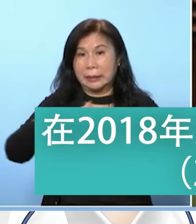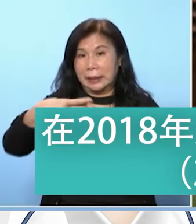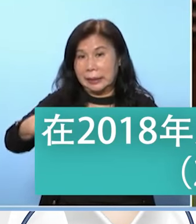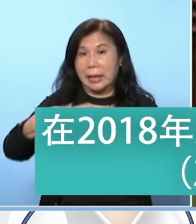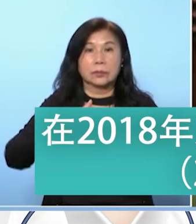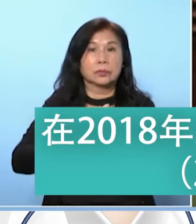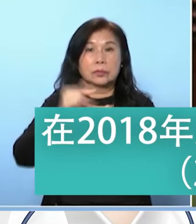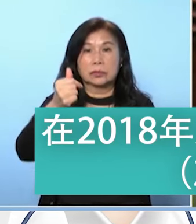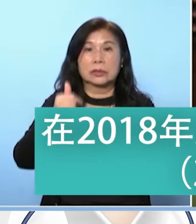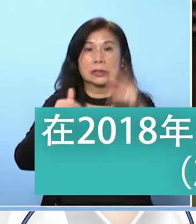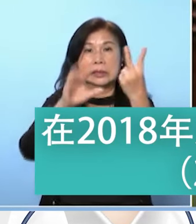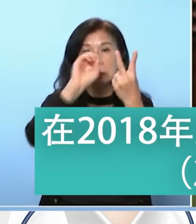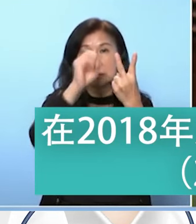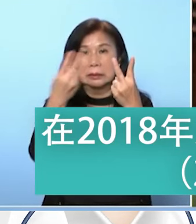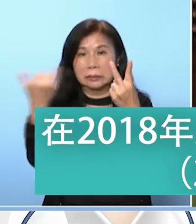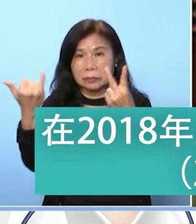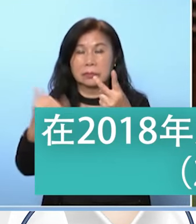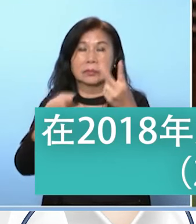即是